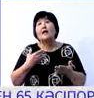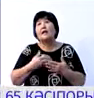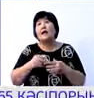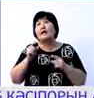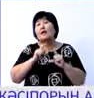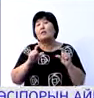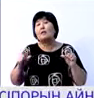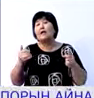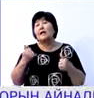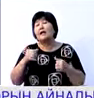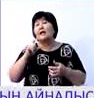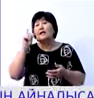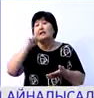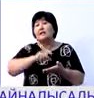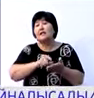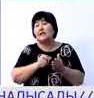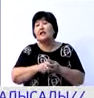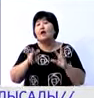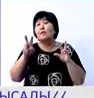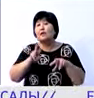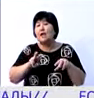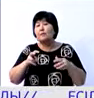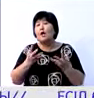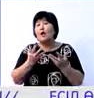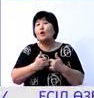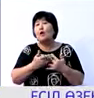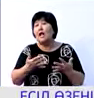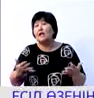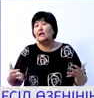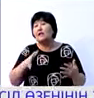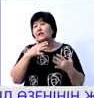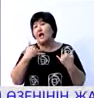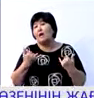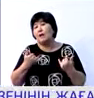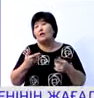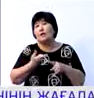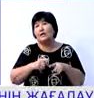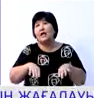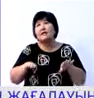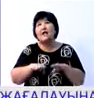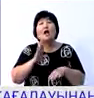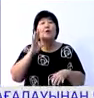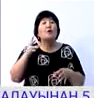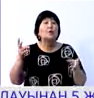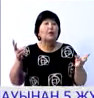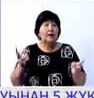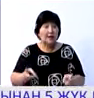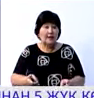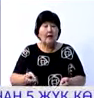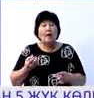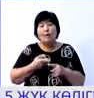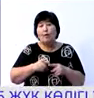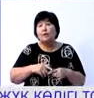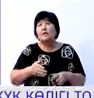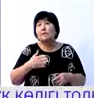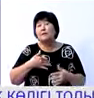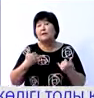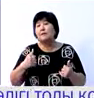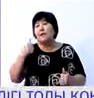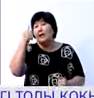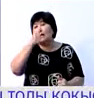мектеп ғимараты, сыныптары, лабораториялар мен құрал-жабдықтары заманауи талаптарға сай болуы шарт. Осы орайда бізде бейлгі